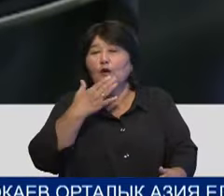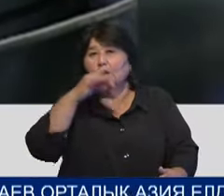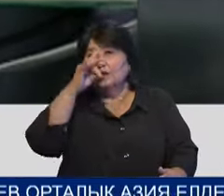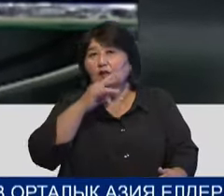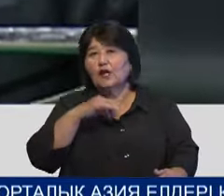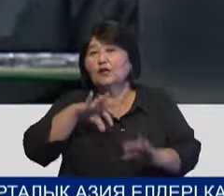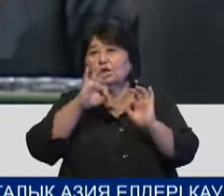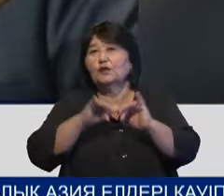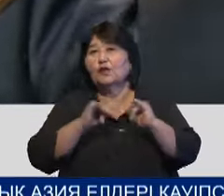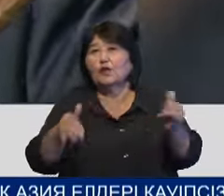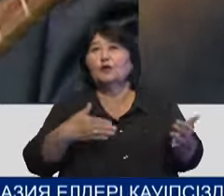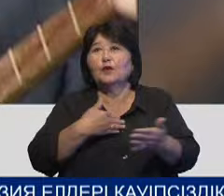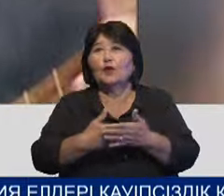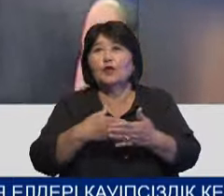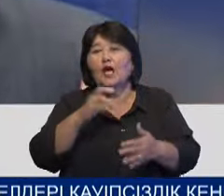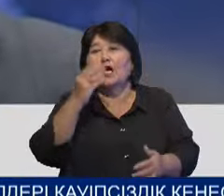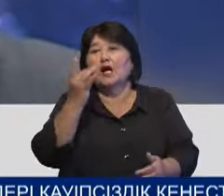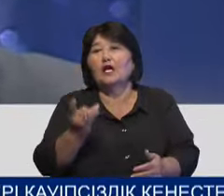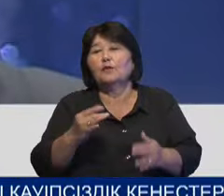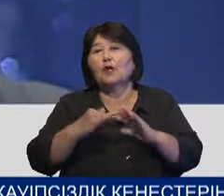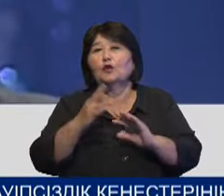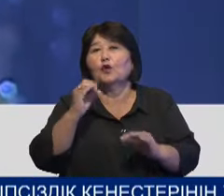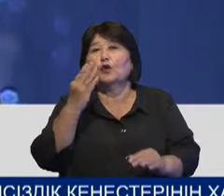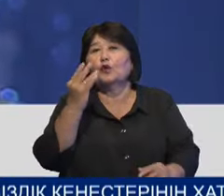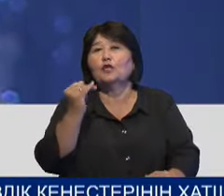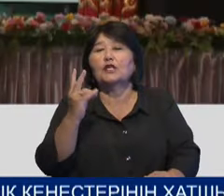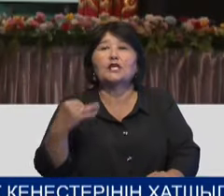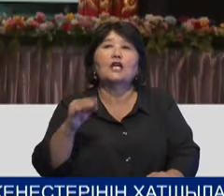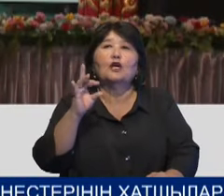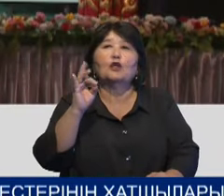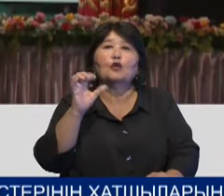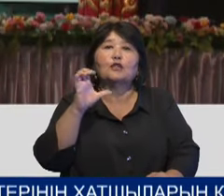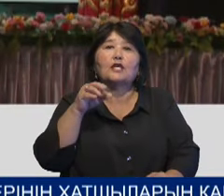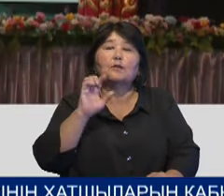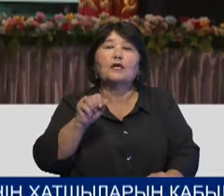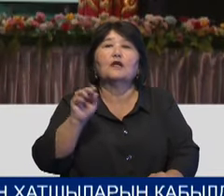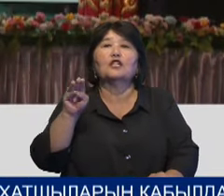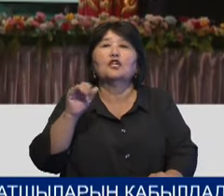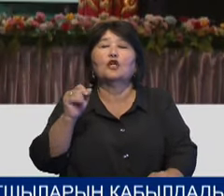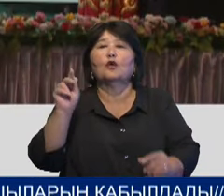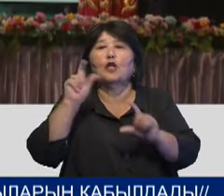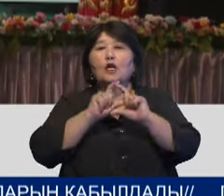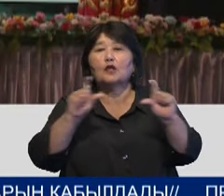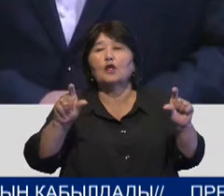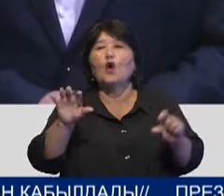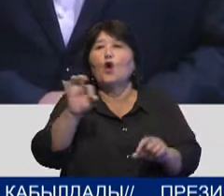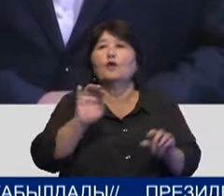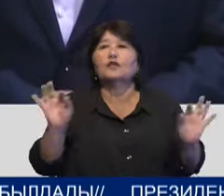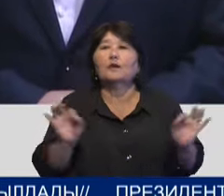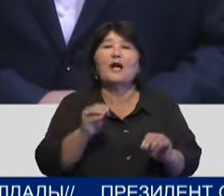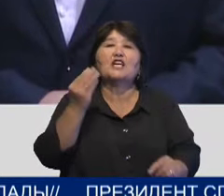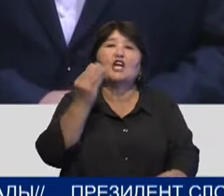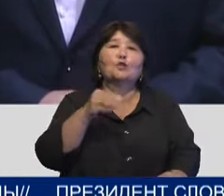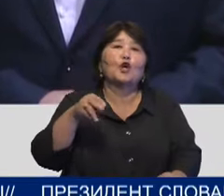дамуына өлшеусіз үлес қосты. Қармақшы ауданындағы Көшеней Рүстембеков атындағы Жыраулар үйінің, облыстық филармонияның және Шәмшат